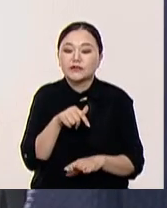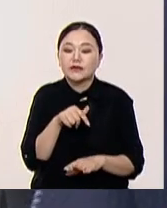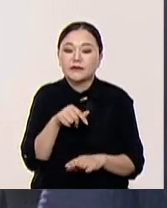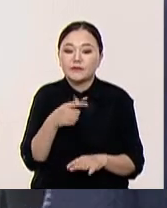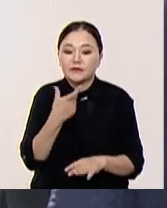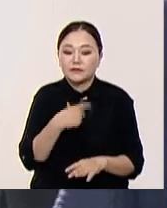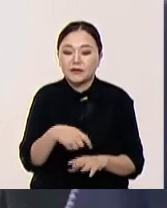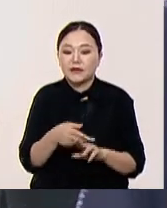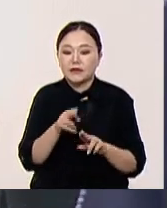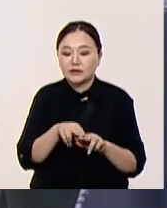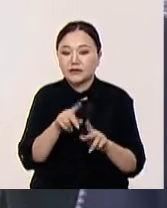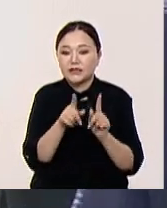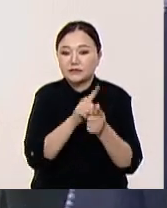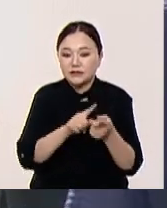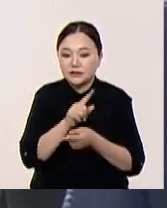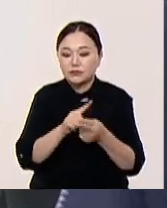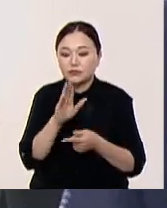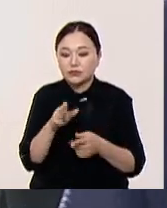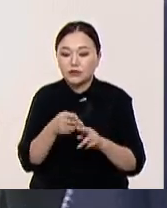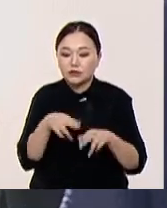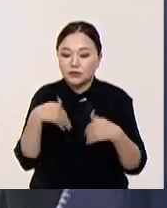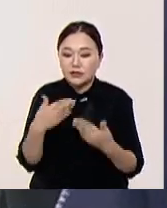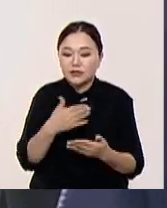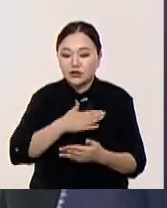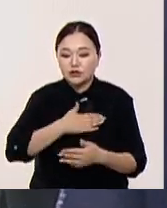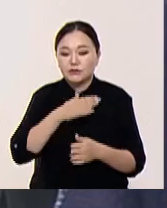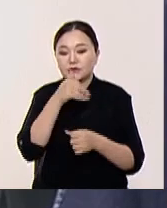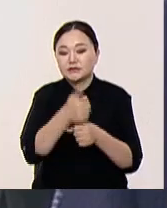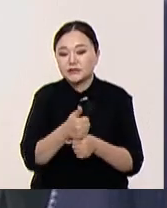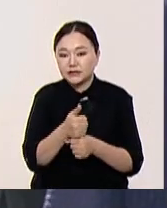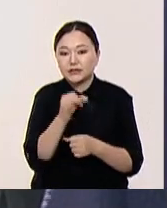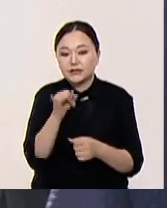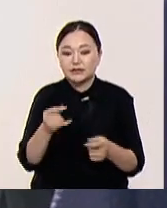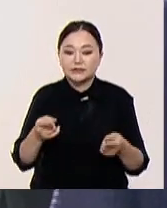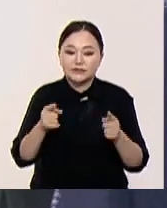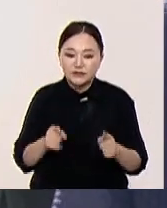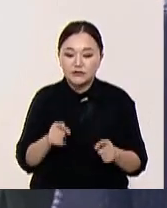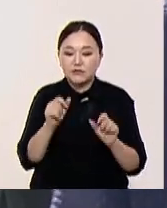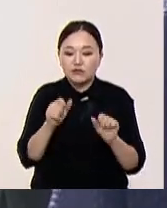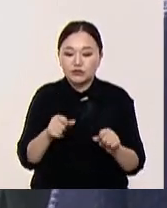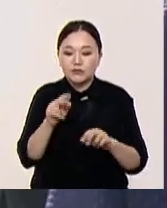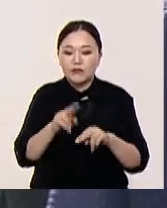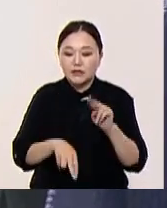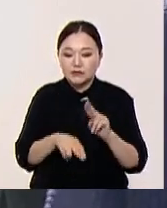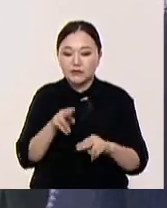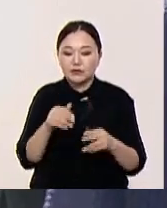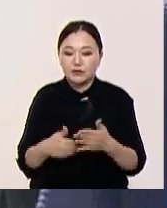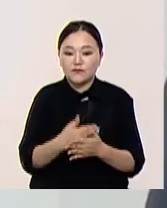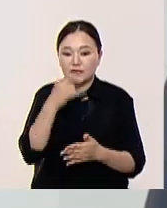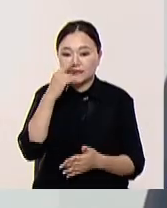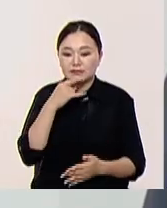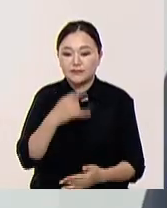почувствовать на себе те реформы, которые предлагает сейчас наш президент, и действительно сможем построить новый